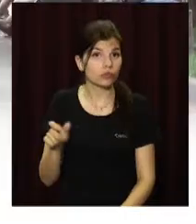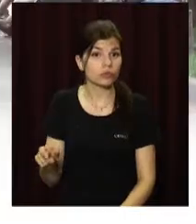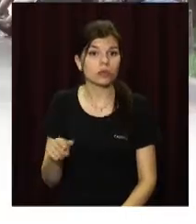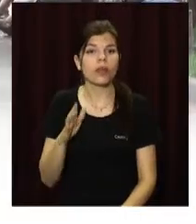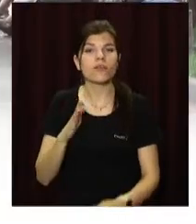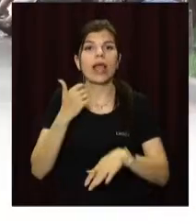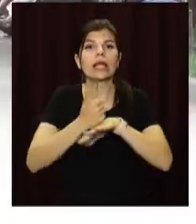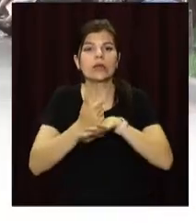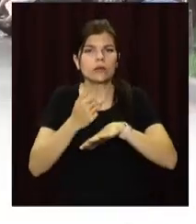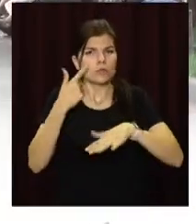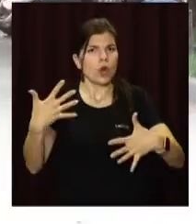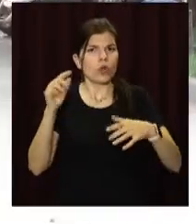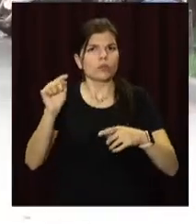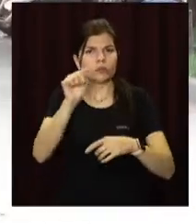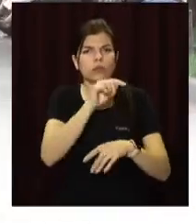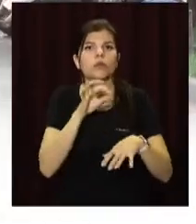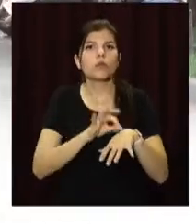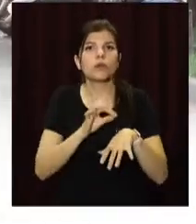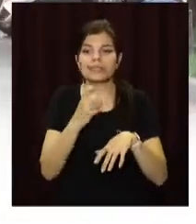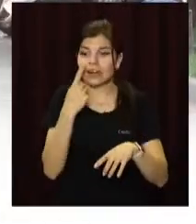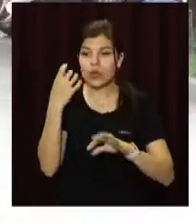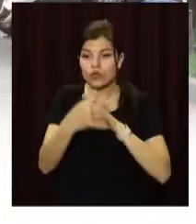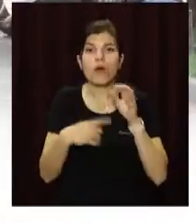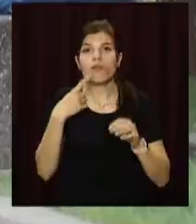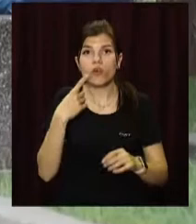В антилідерах з поширення захворюваності за попередню добу,